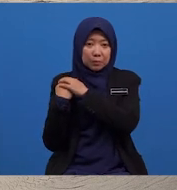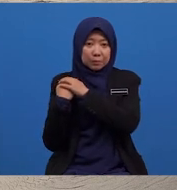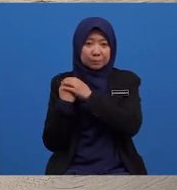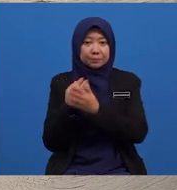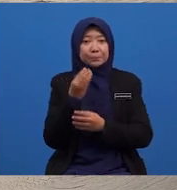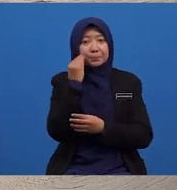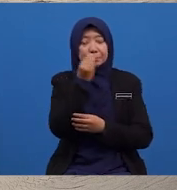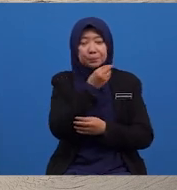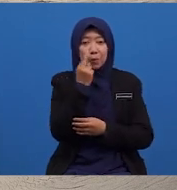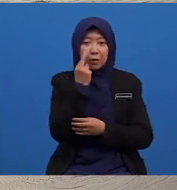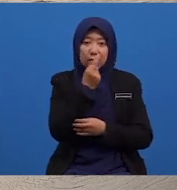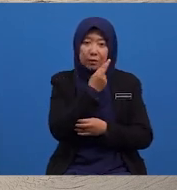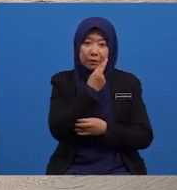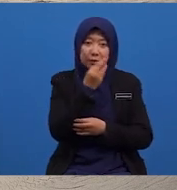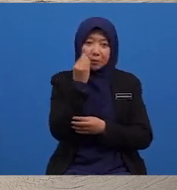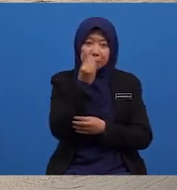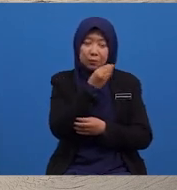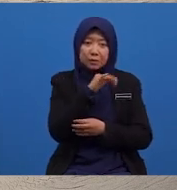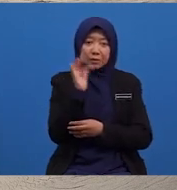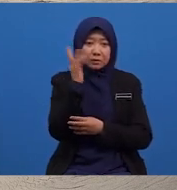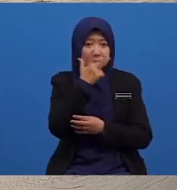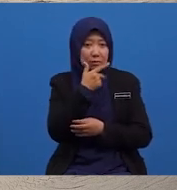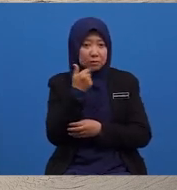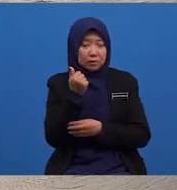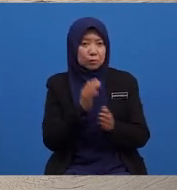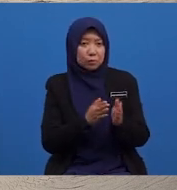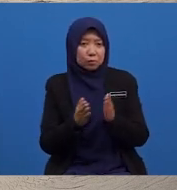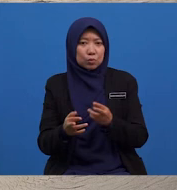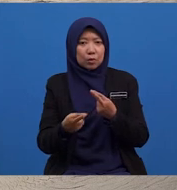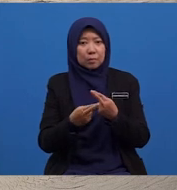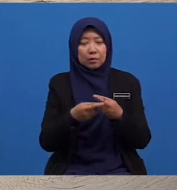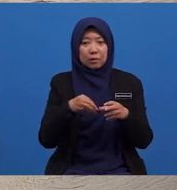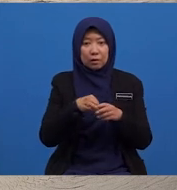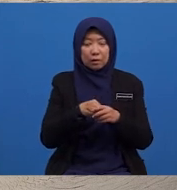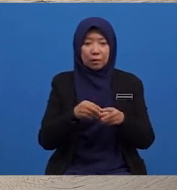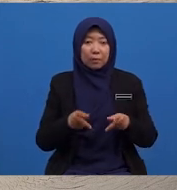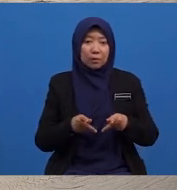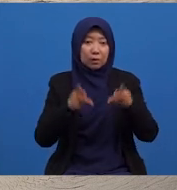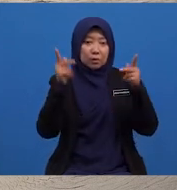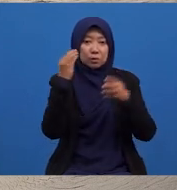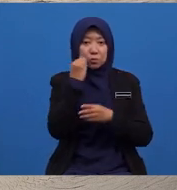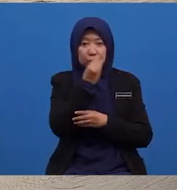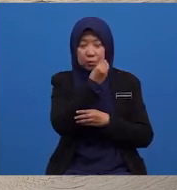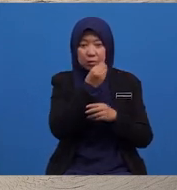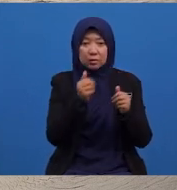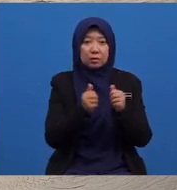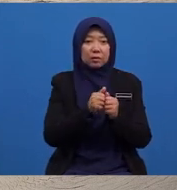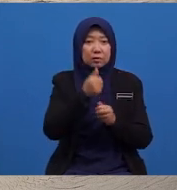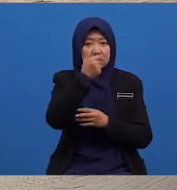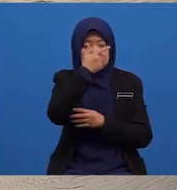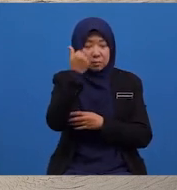Bunga raya, bunganya cantik, bersusun rapat dalam pasu bunga. Dengan sebab